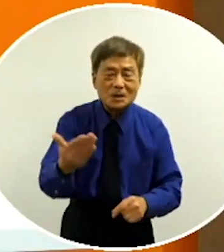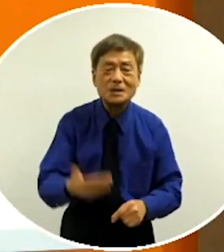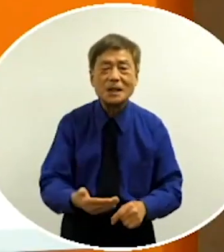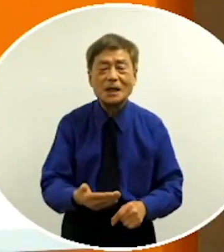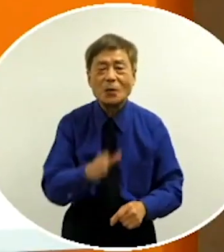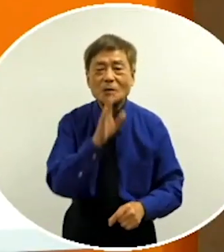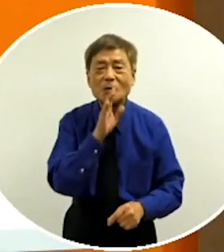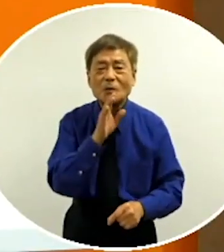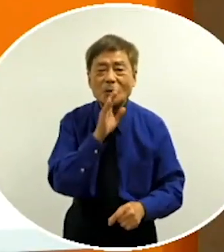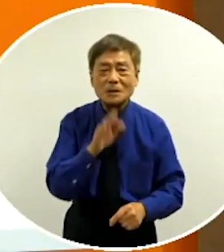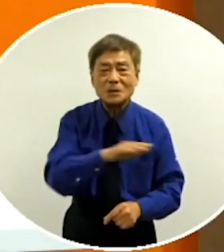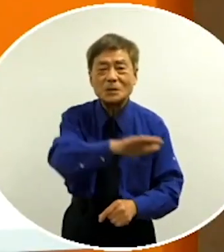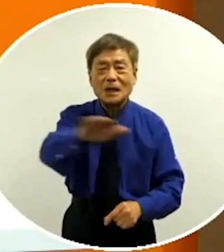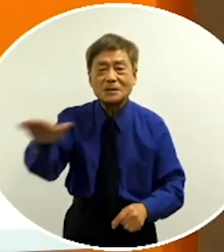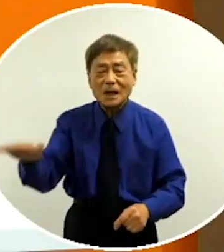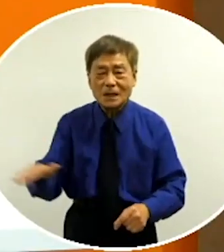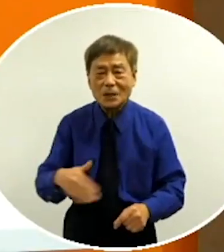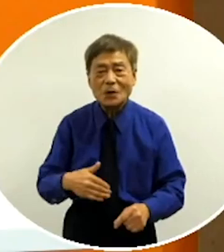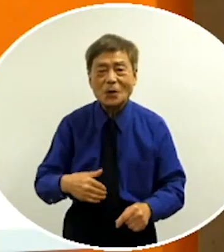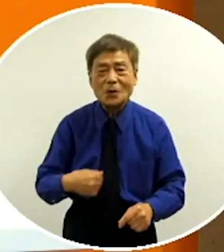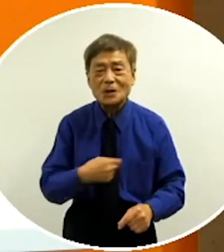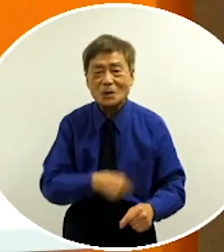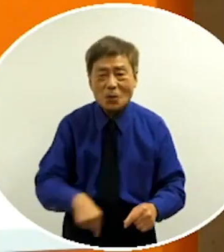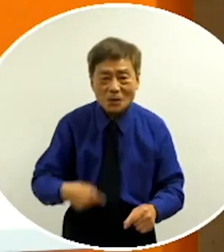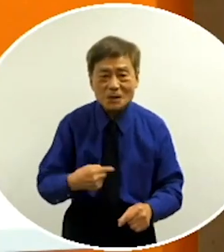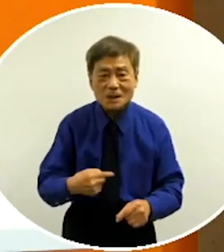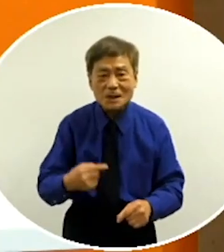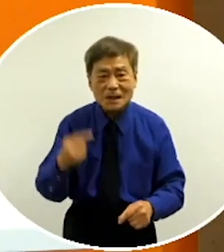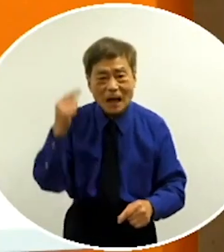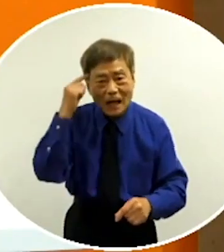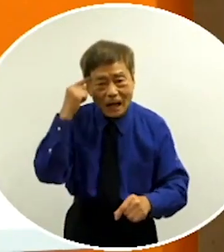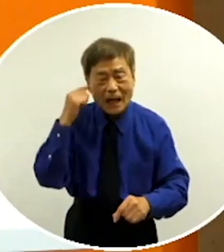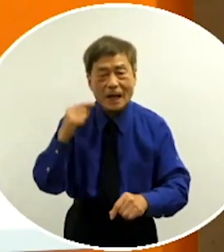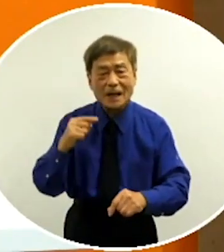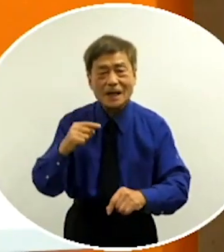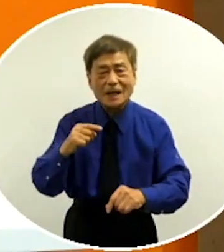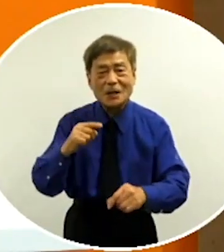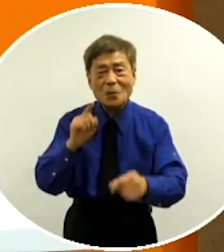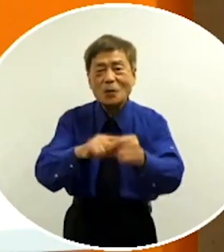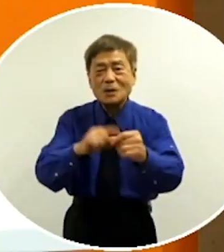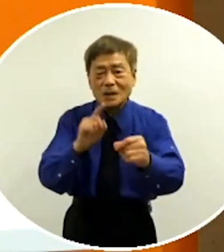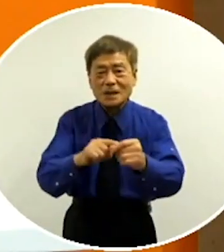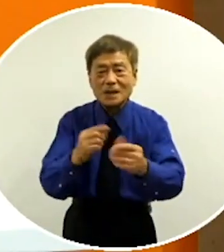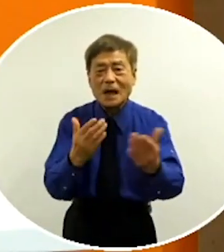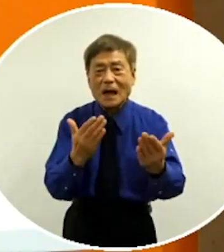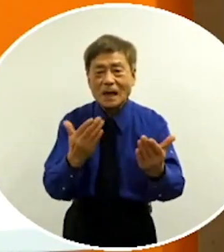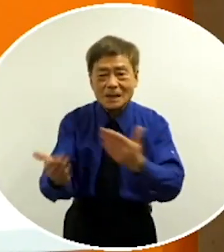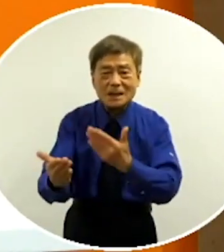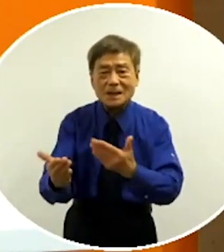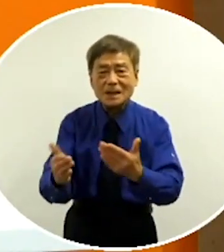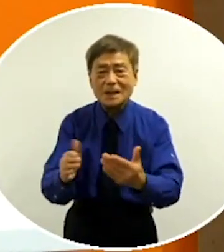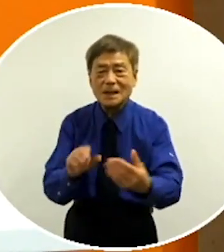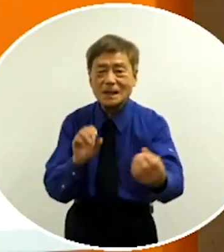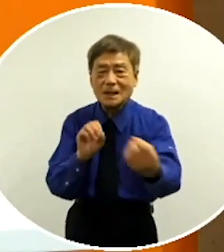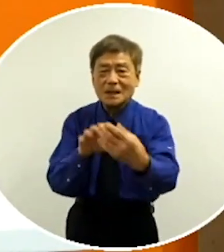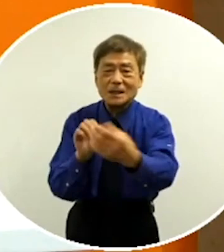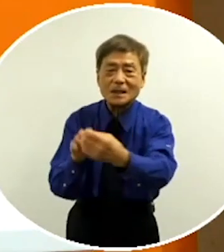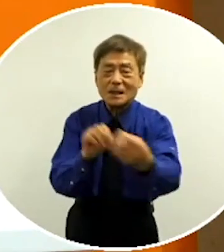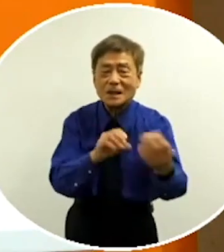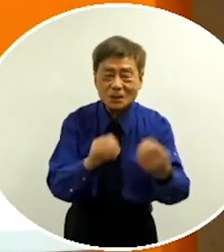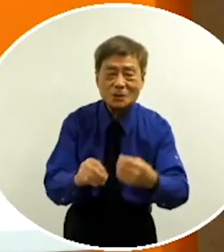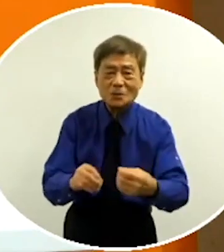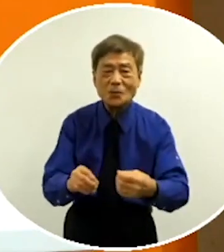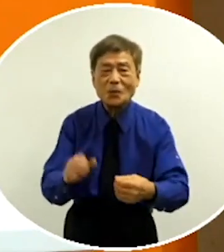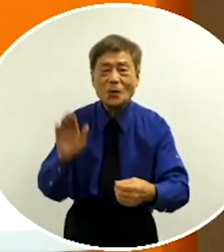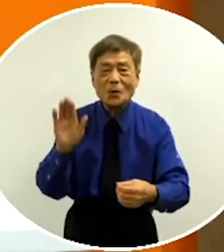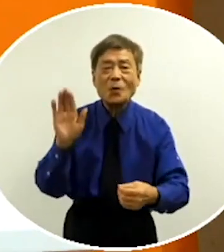辿り着いたりお互いが思っていることを交換できたりキャッチボールが成り立つそこから新しい海が